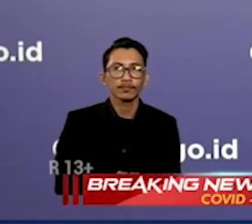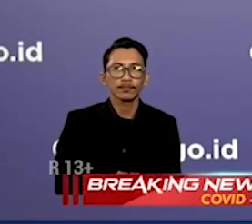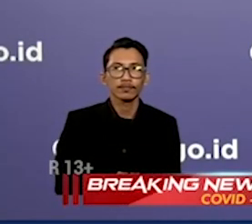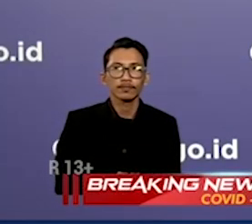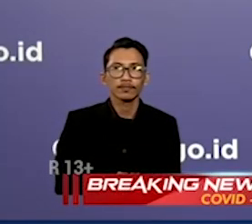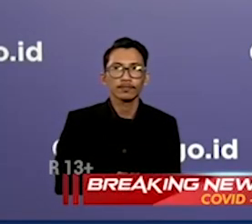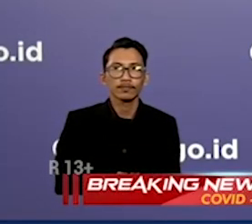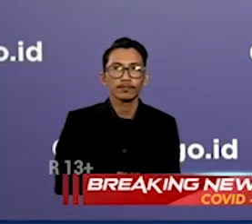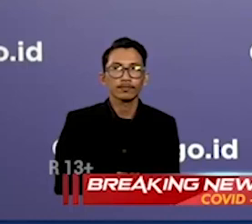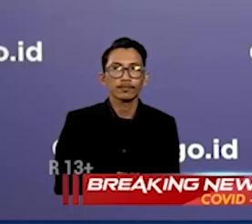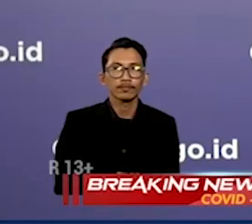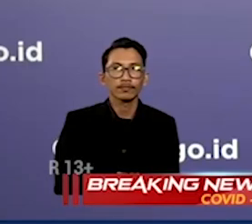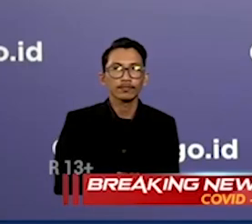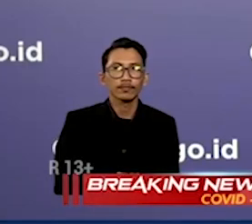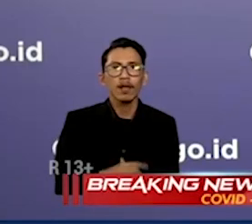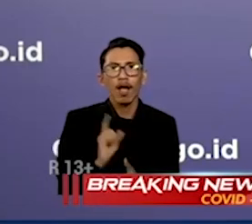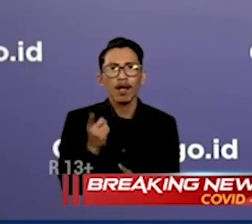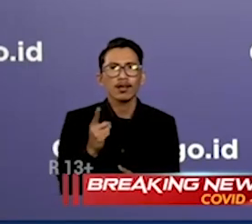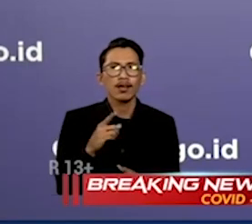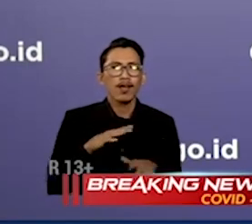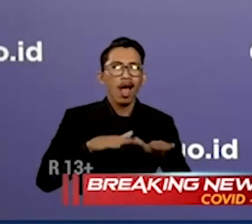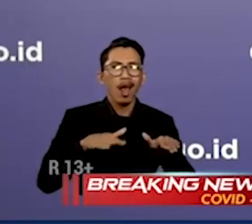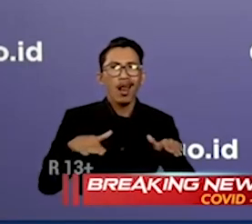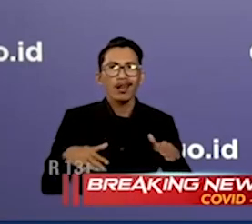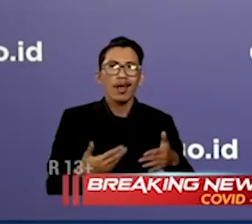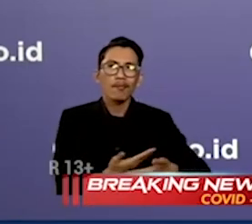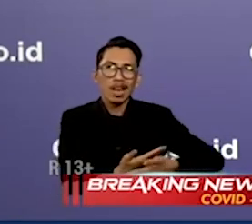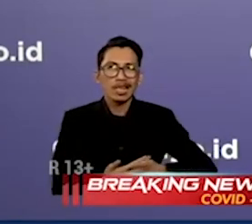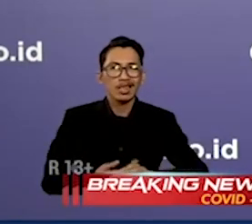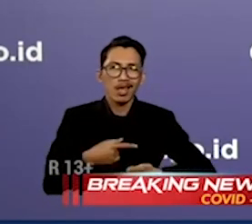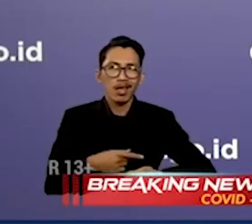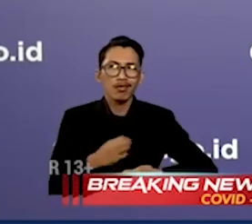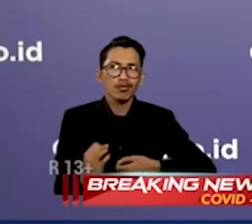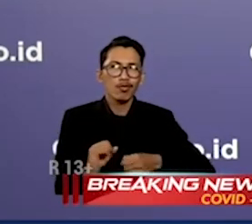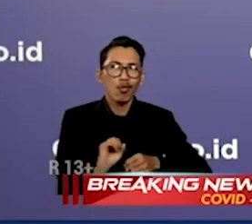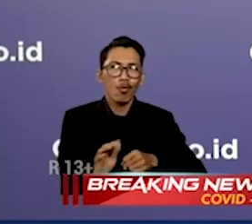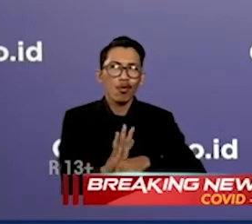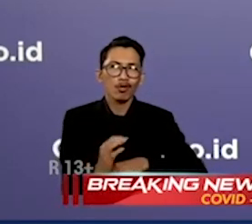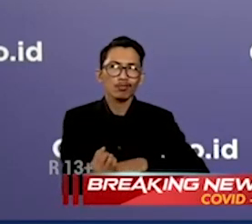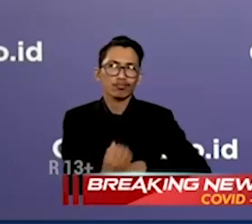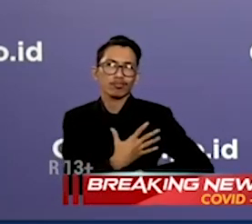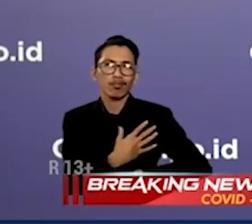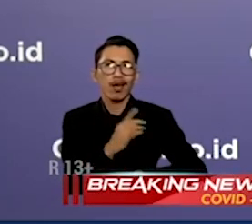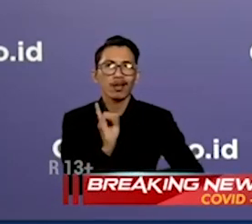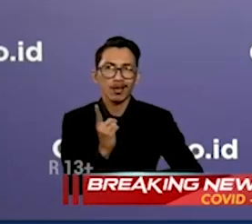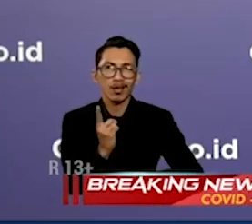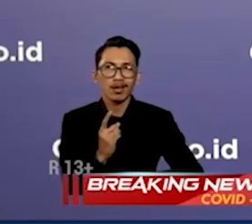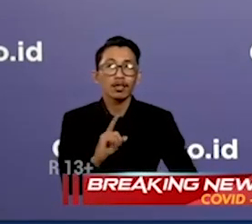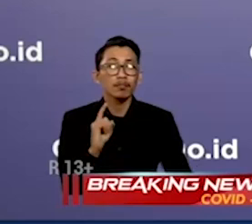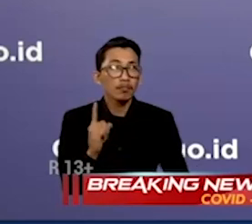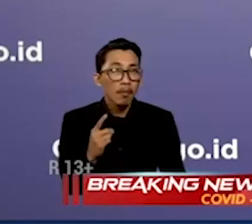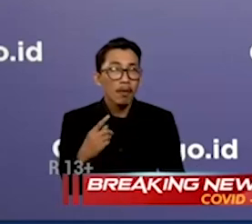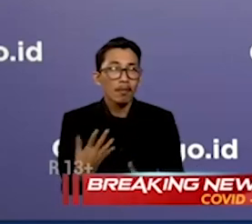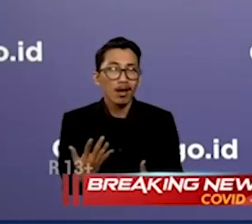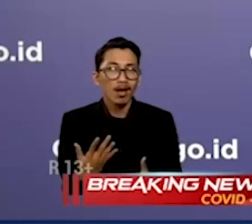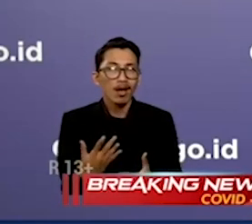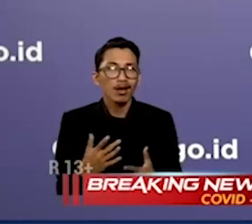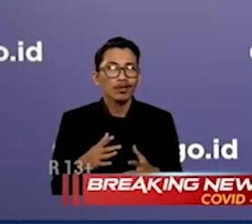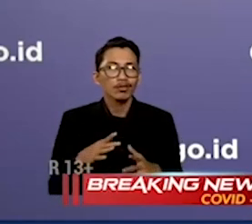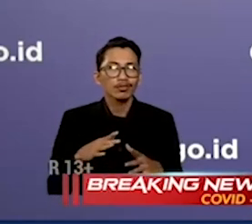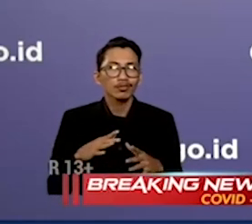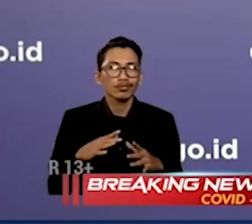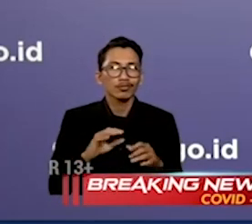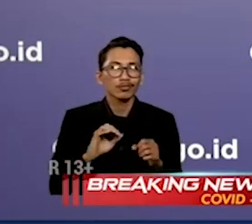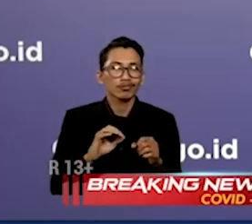adanya anak-anak balita yang terinfeksi ini disebabkan karena tertular oleh orang